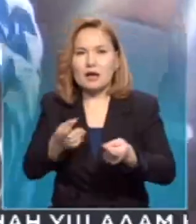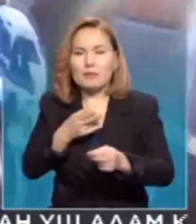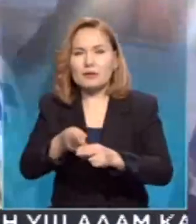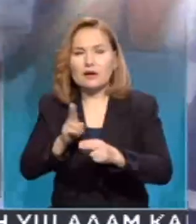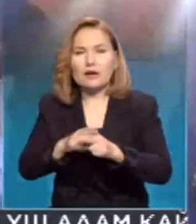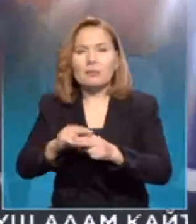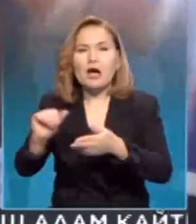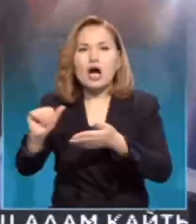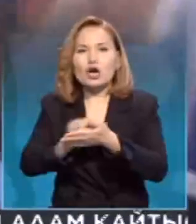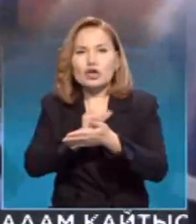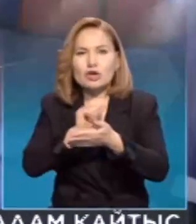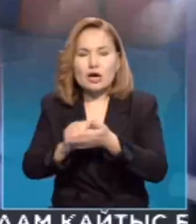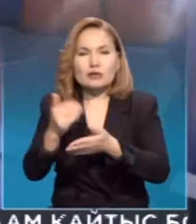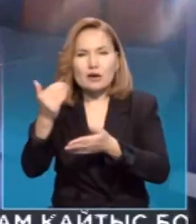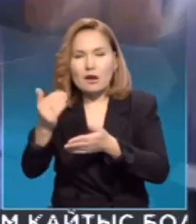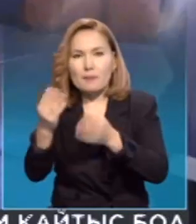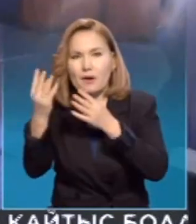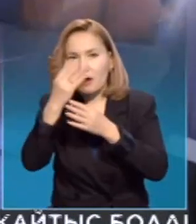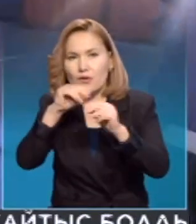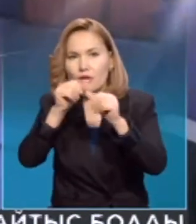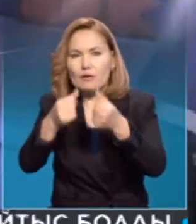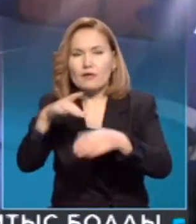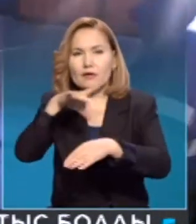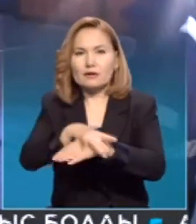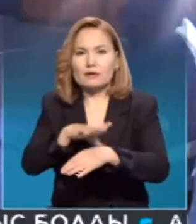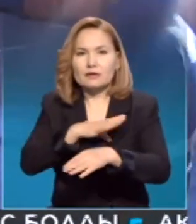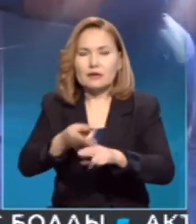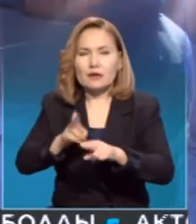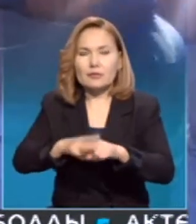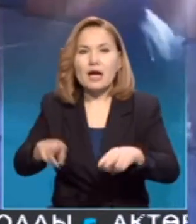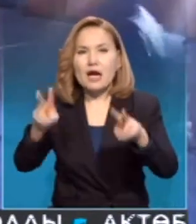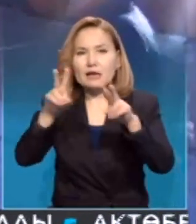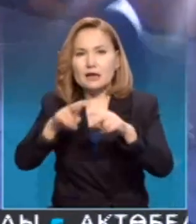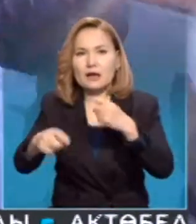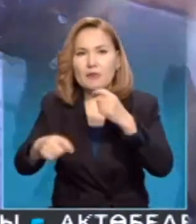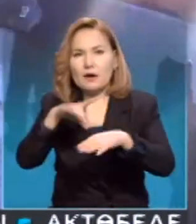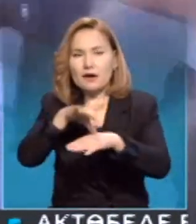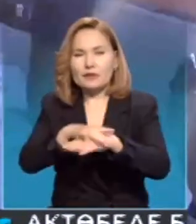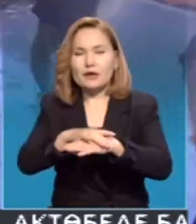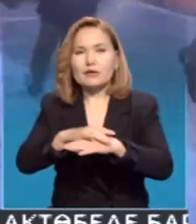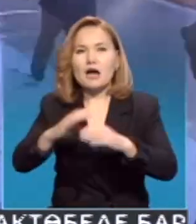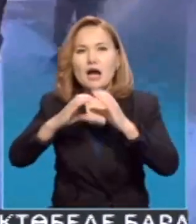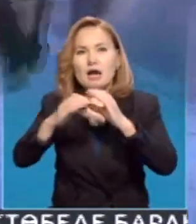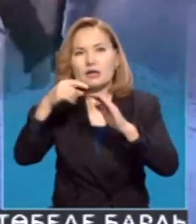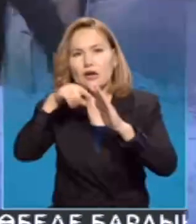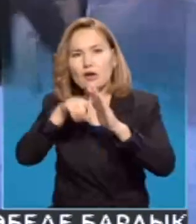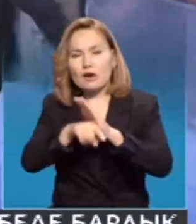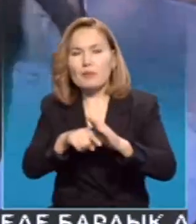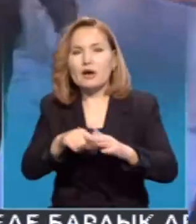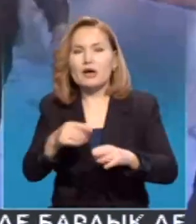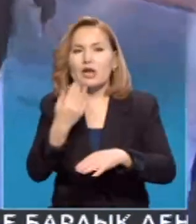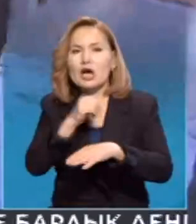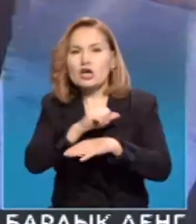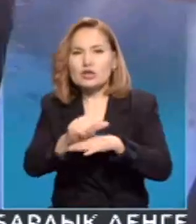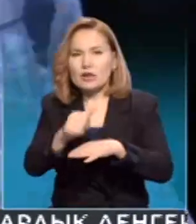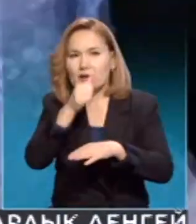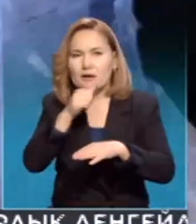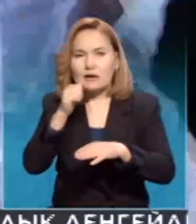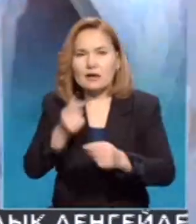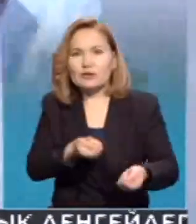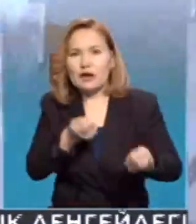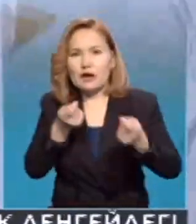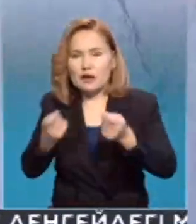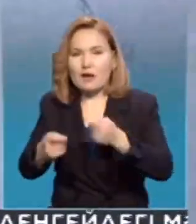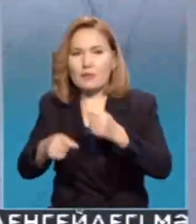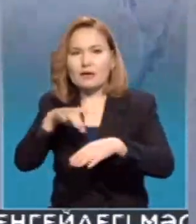Тасымалдау құжаттарында жарық диоды шамдар деп жазылып тұрған. Алайда тексеріс кезінде контейнерге шет елде өндірілген темекі тиелгені анықталды.